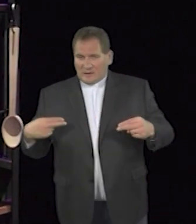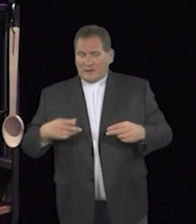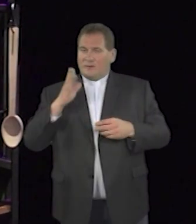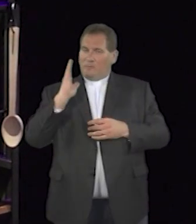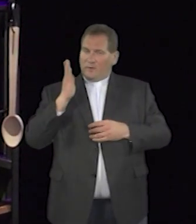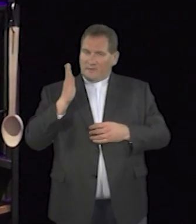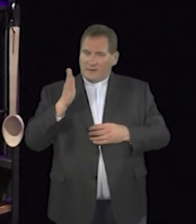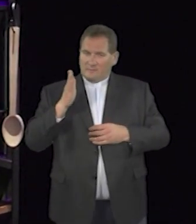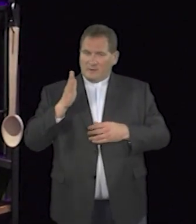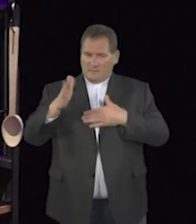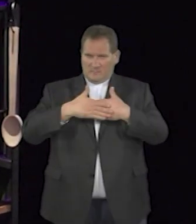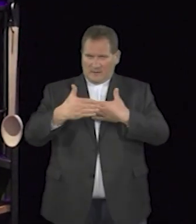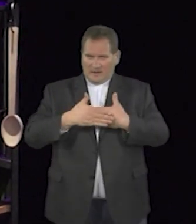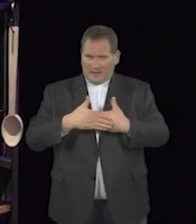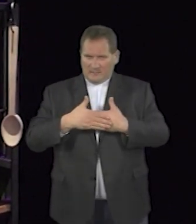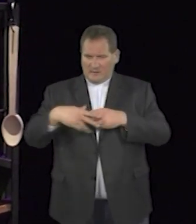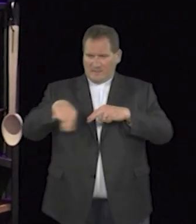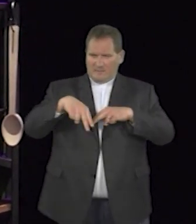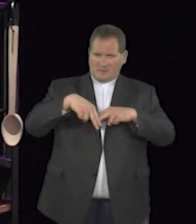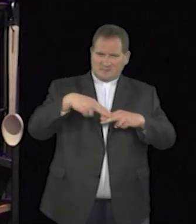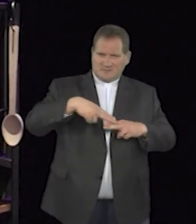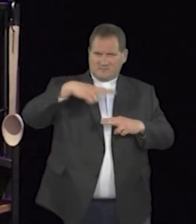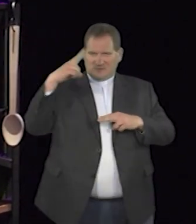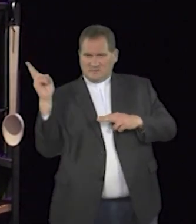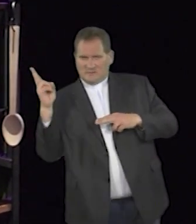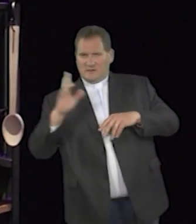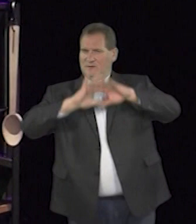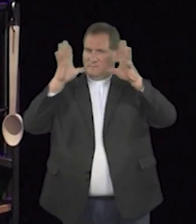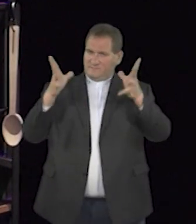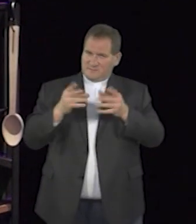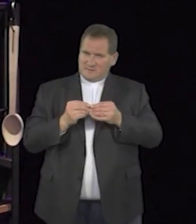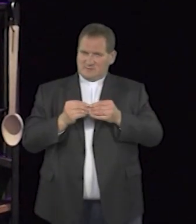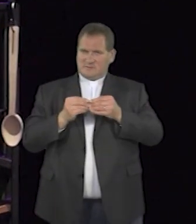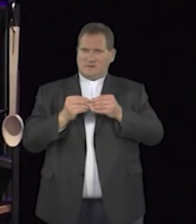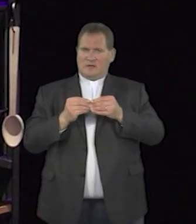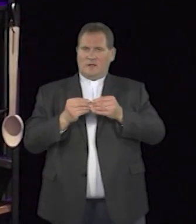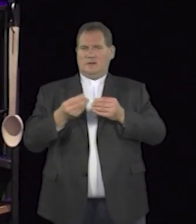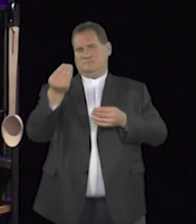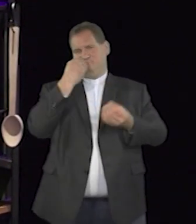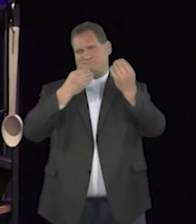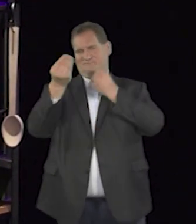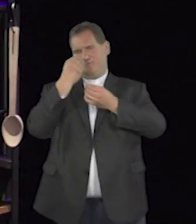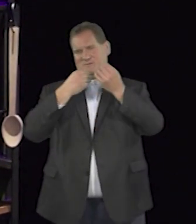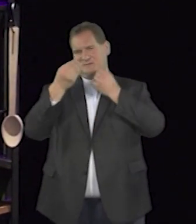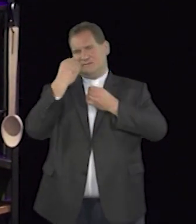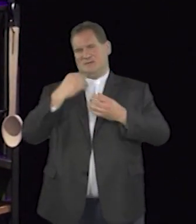wreszcie bramę. Most zwodzony, wszystko w kruchych rurkach.